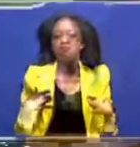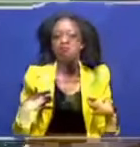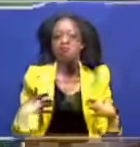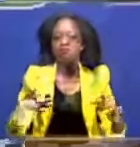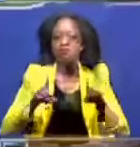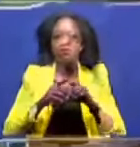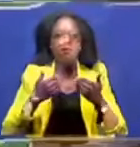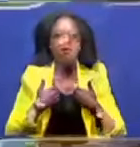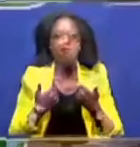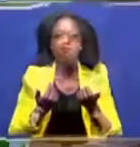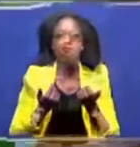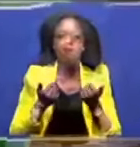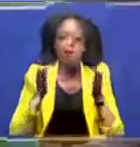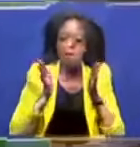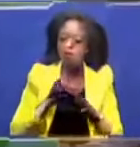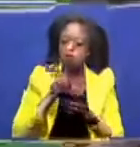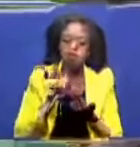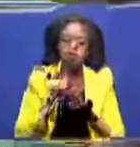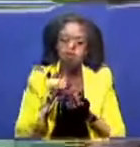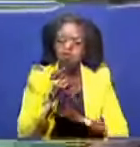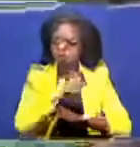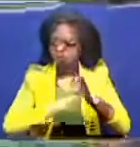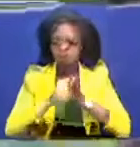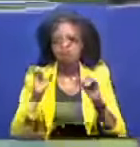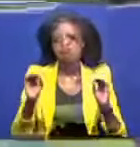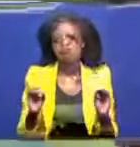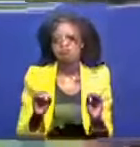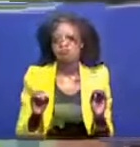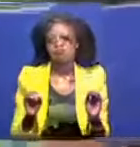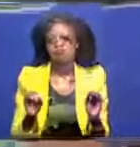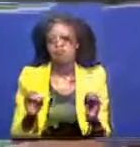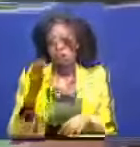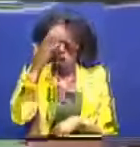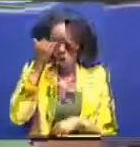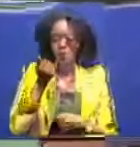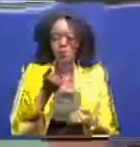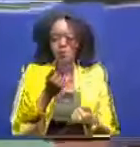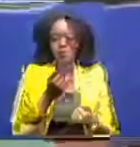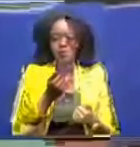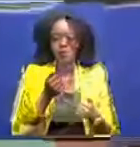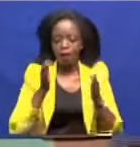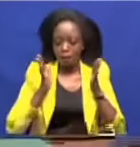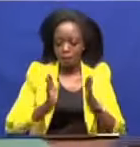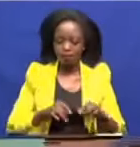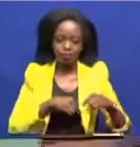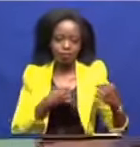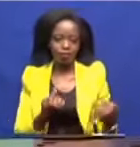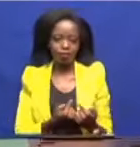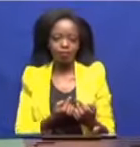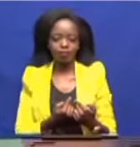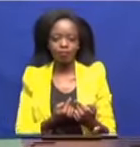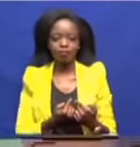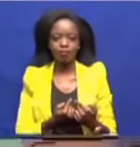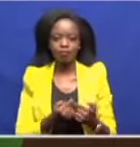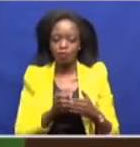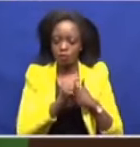kutokuwa mtu mwenye kuwajibika. Kwa sababu aliongozwa na roho ya ubinadamu, aliongozwa na